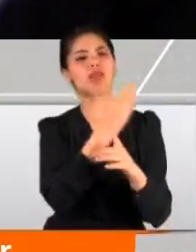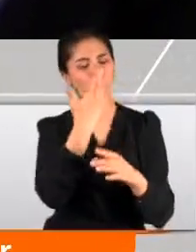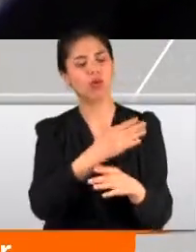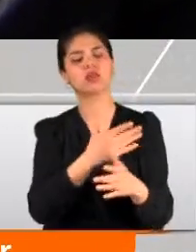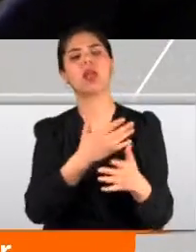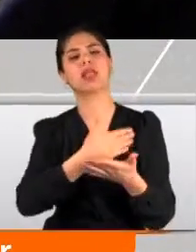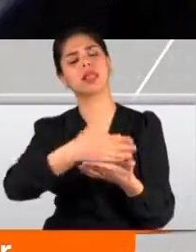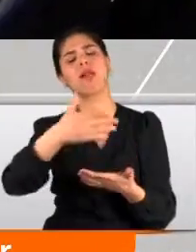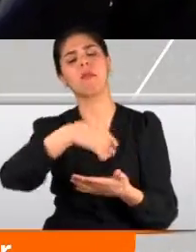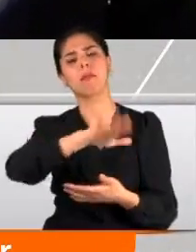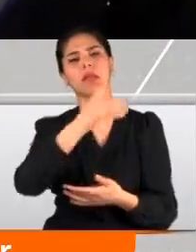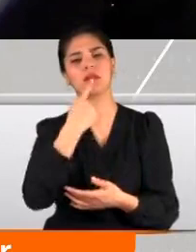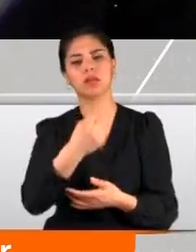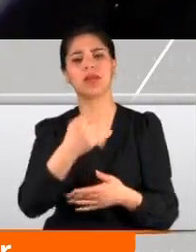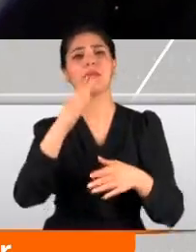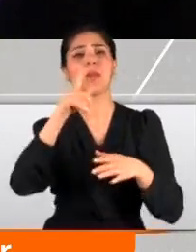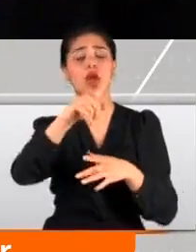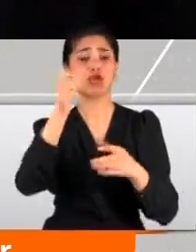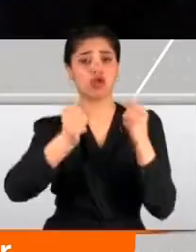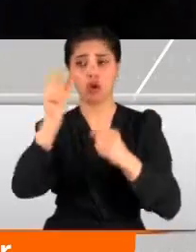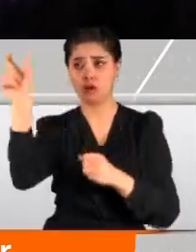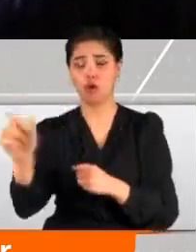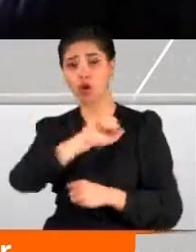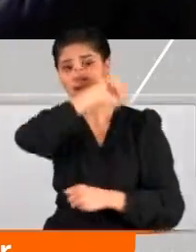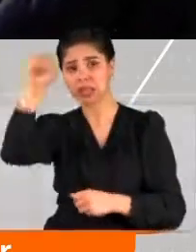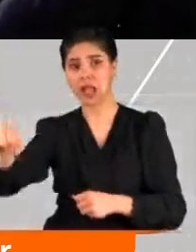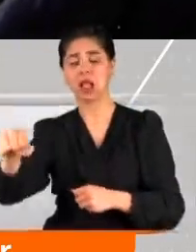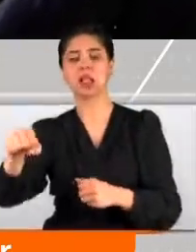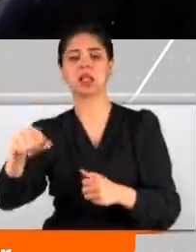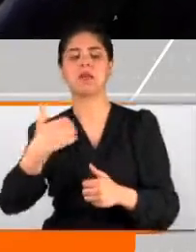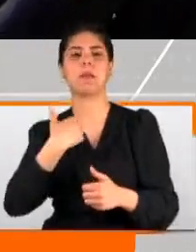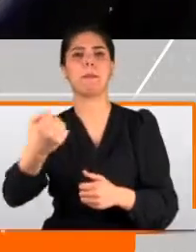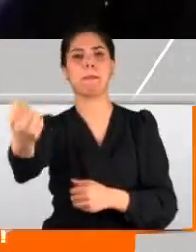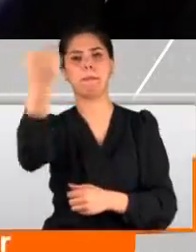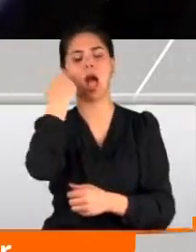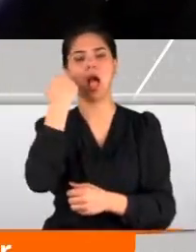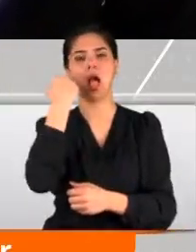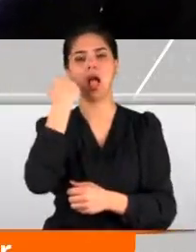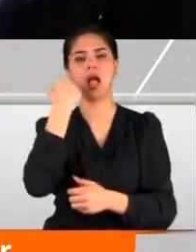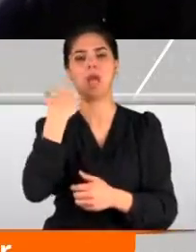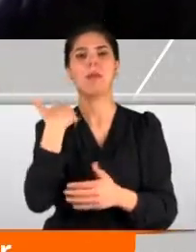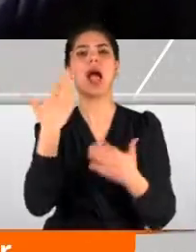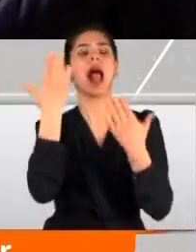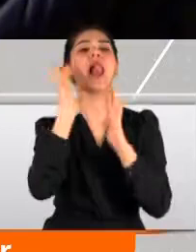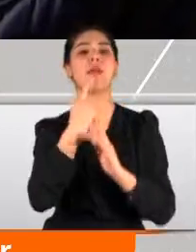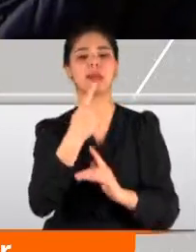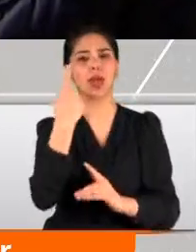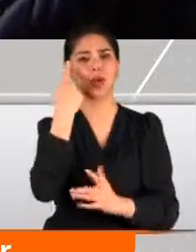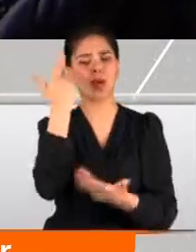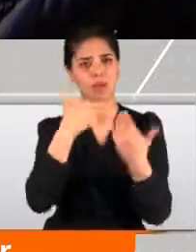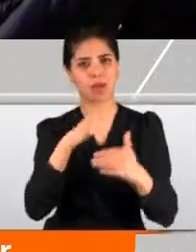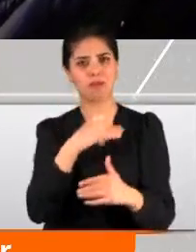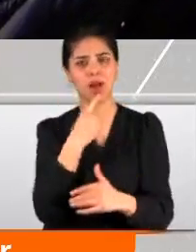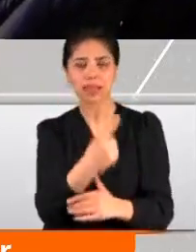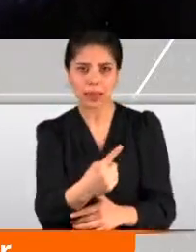şoföre saldırmaya başladılar. Yapmayın arkadaşlar dedim. Demem üzerine yumruğunu kaldırdı, bana doğru geliyordu. Kardeşim dokunma bana dedim, hani gözümden ameliyatlıyım